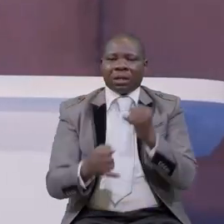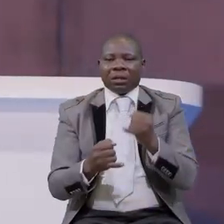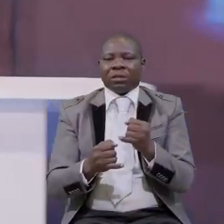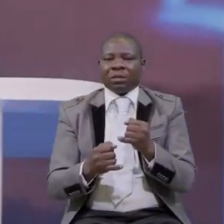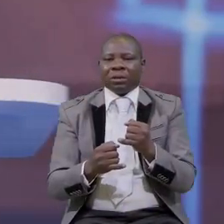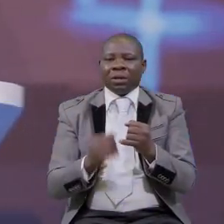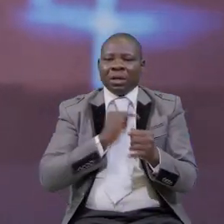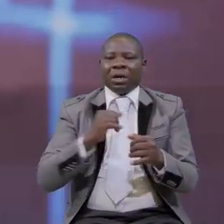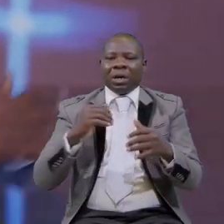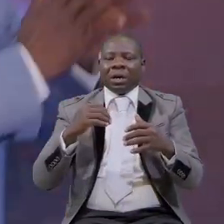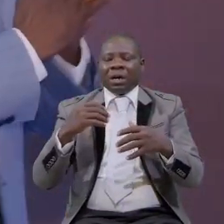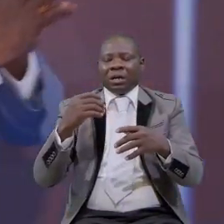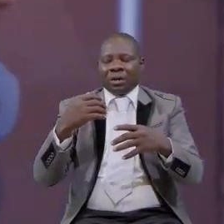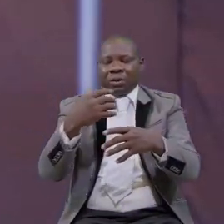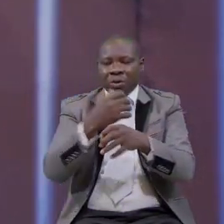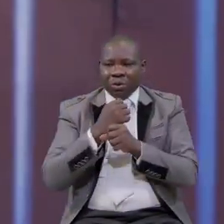Finalement,